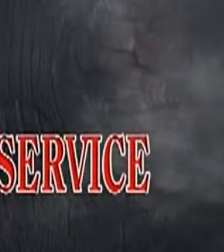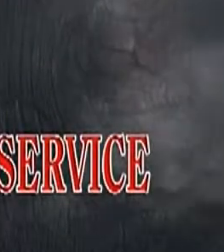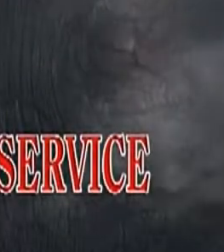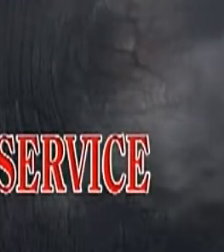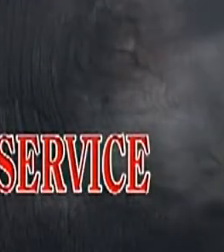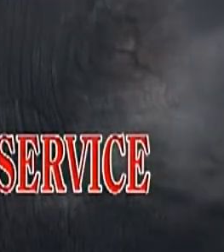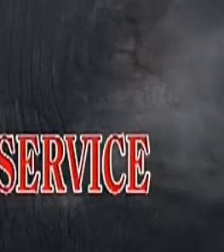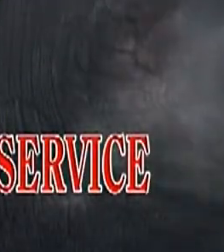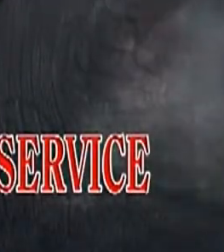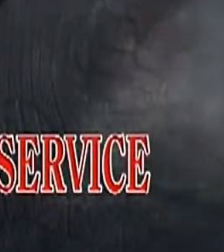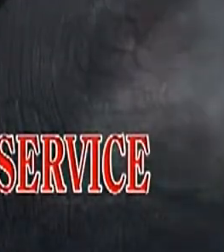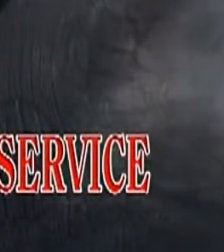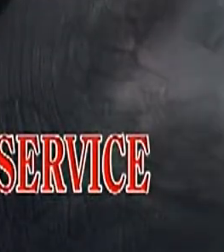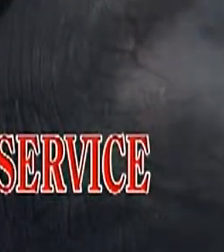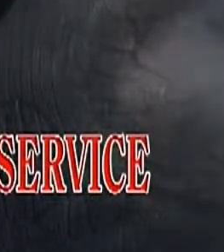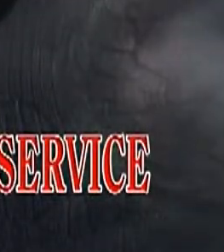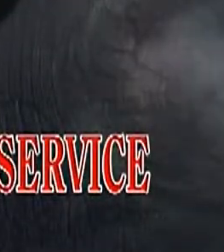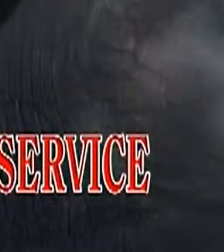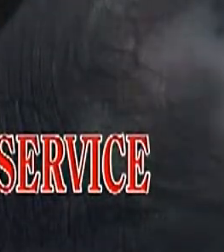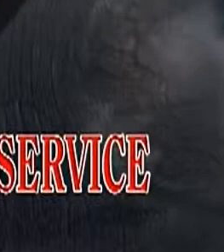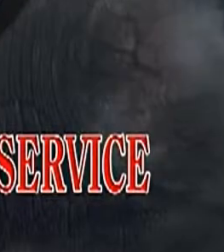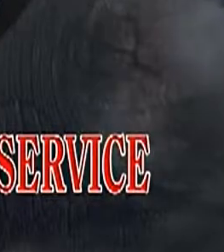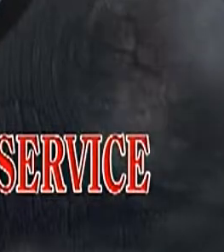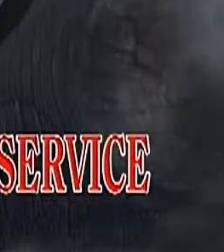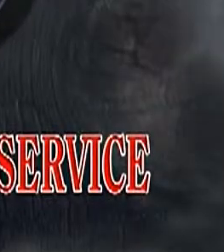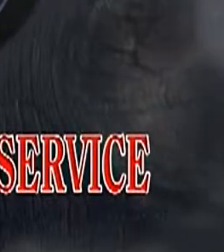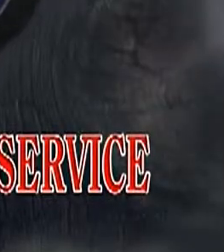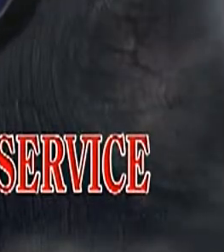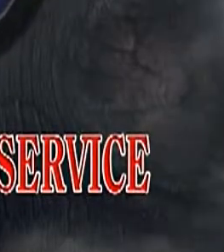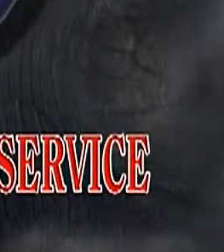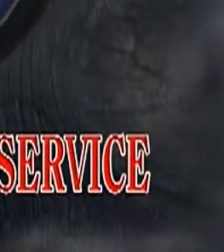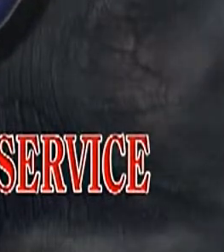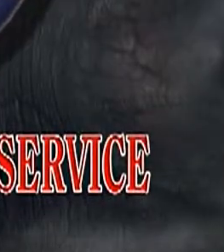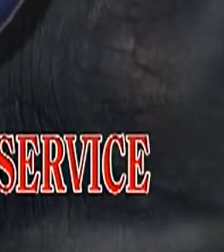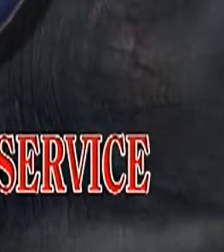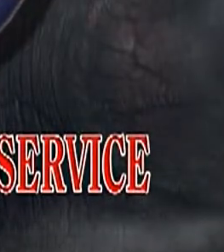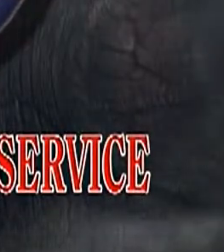tanggapin mo ang palad ko.